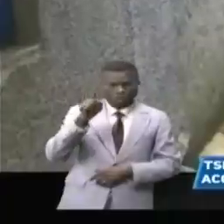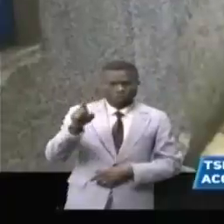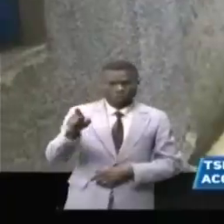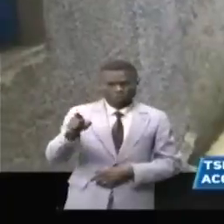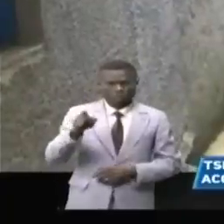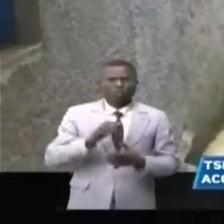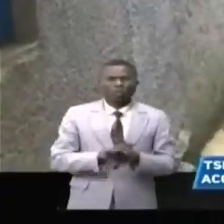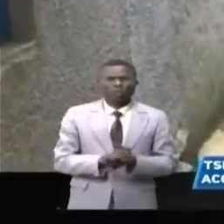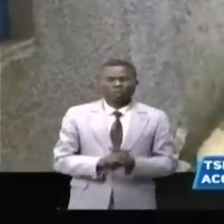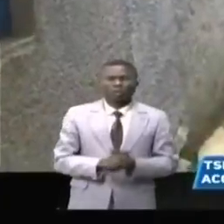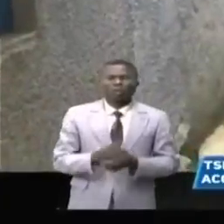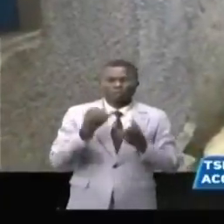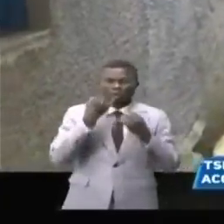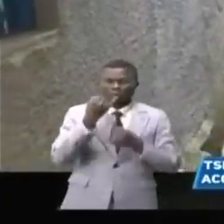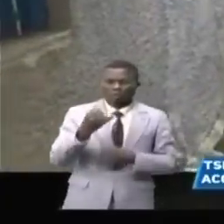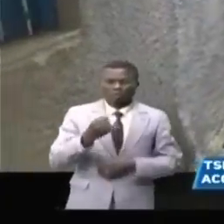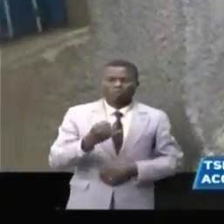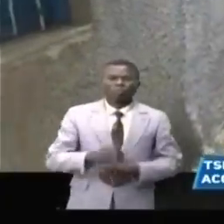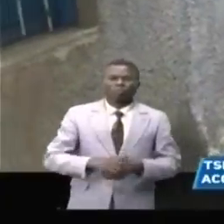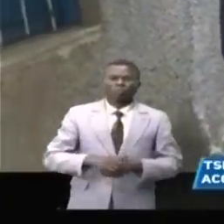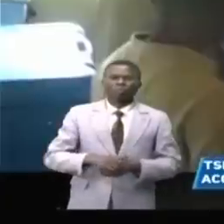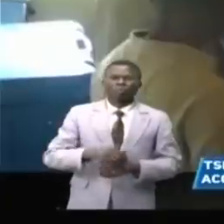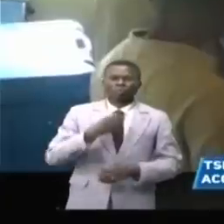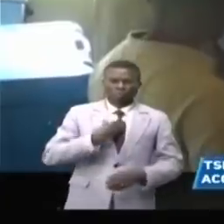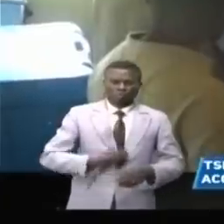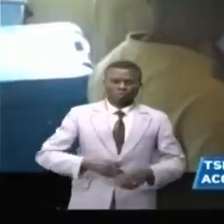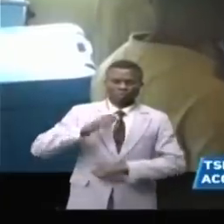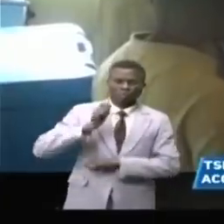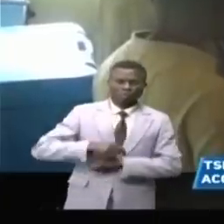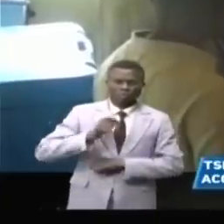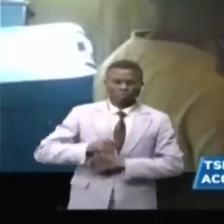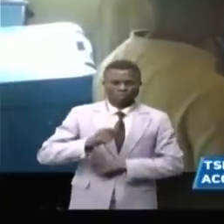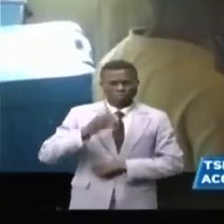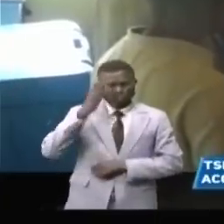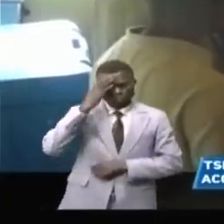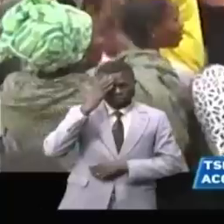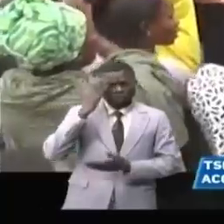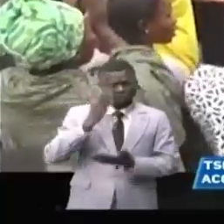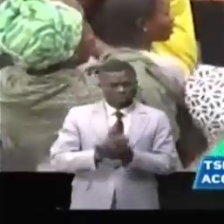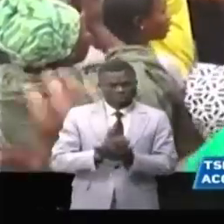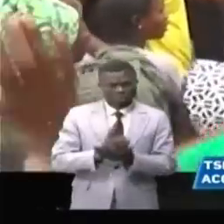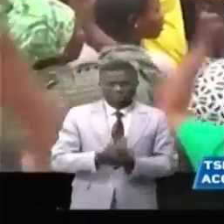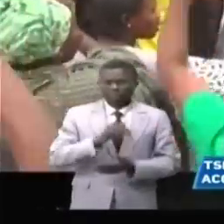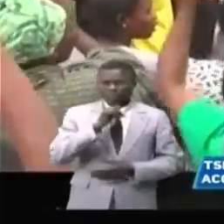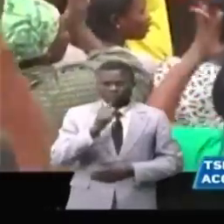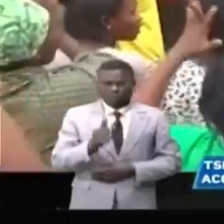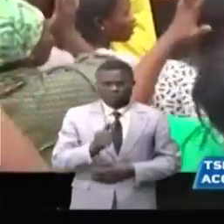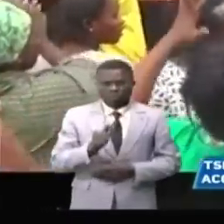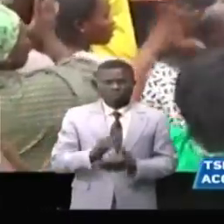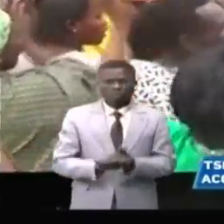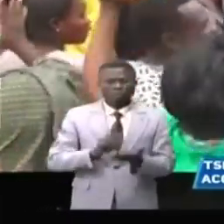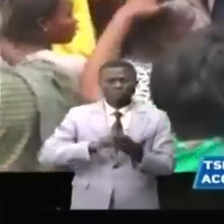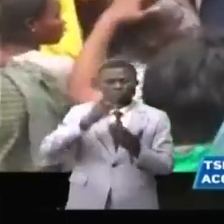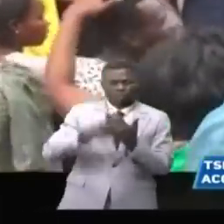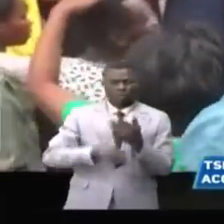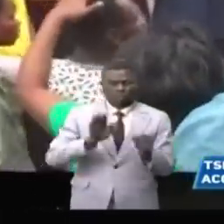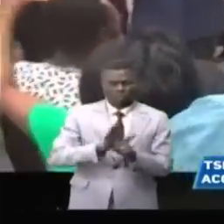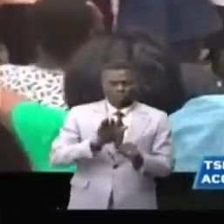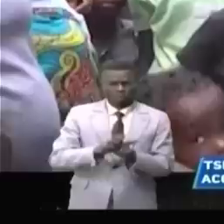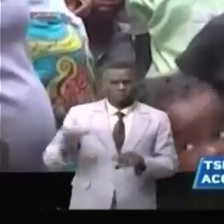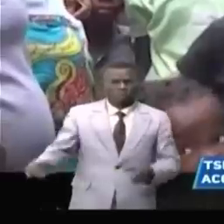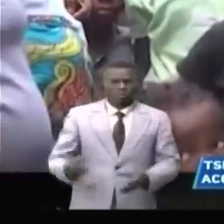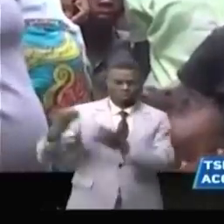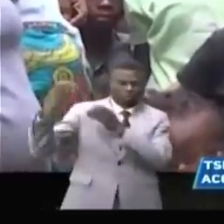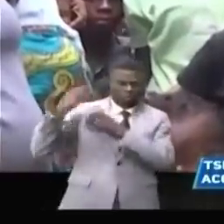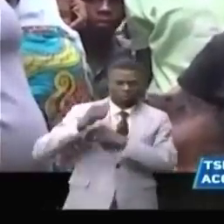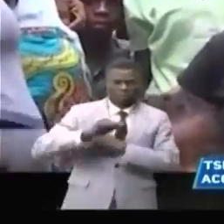Tchopo. Signalons que Maître Elika Yembe Moulaya ne compte pas s'arrêter en si bon chemin. Des projets pour l'auto-prise en charge